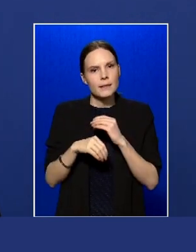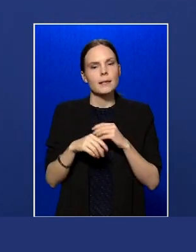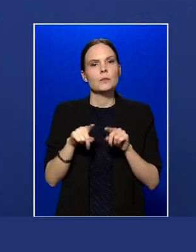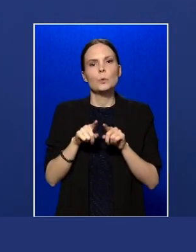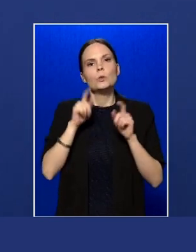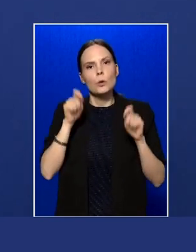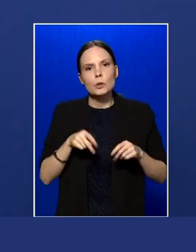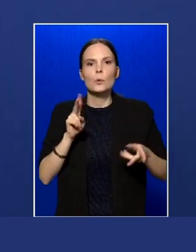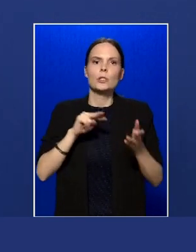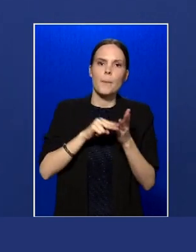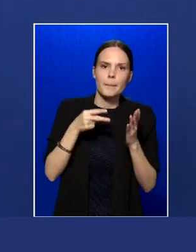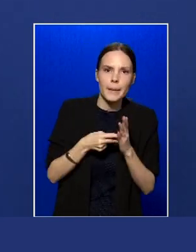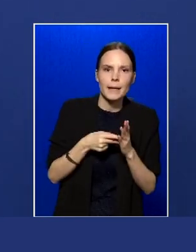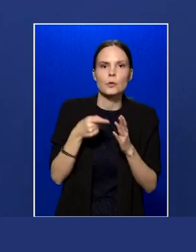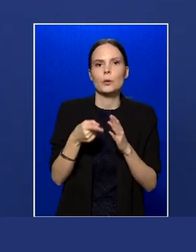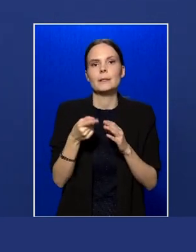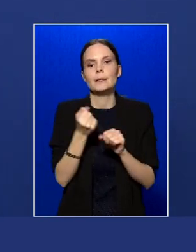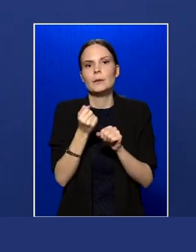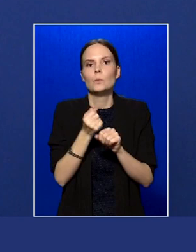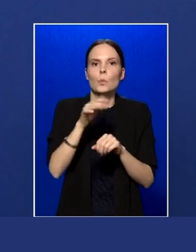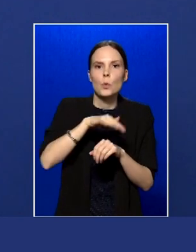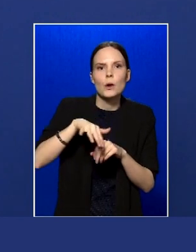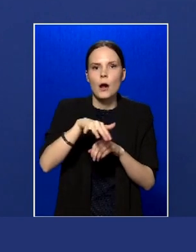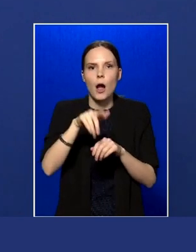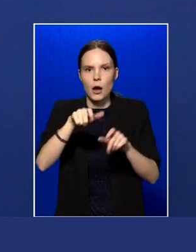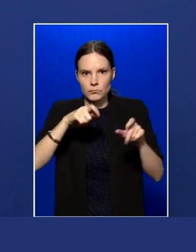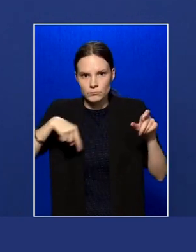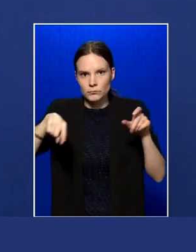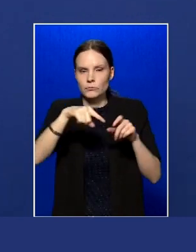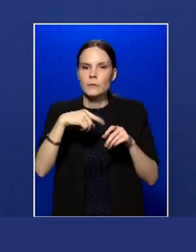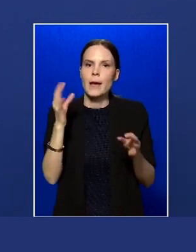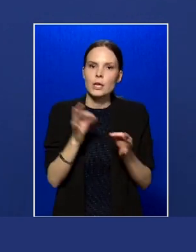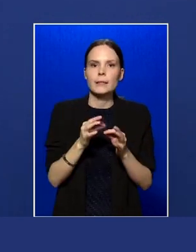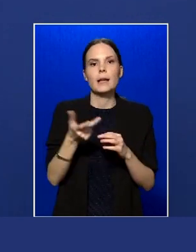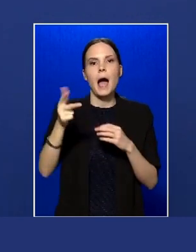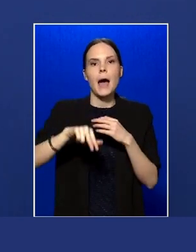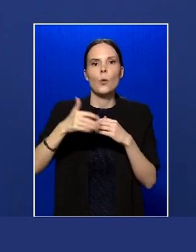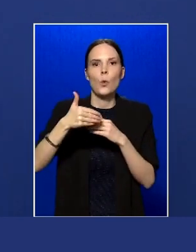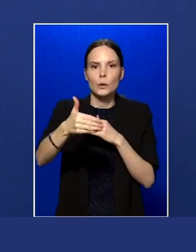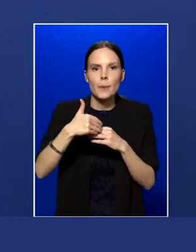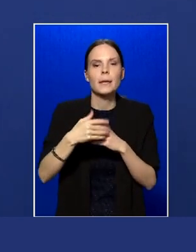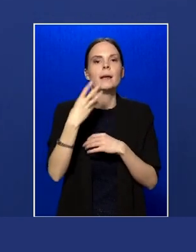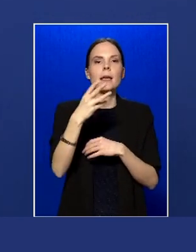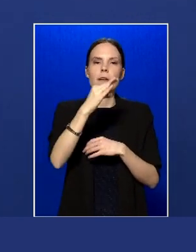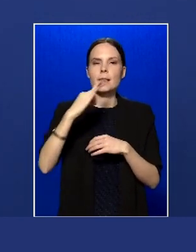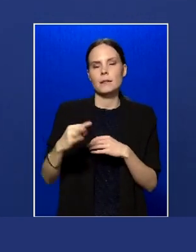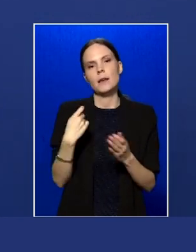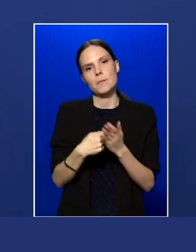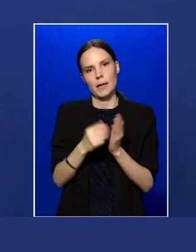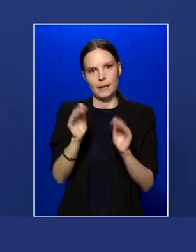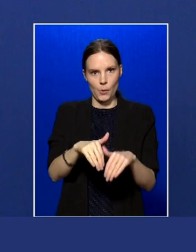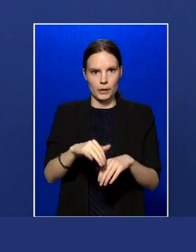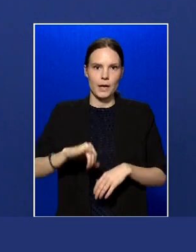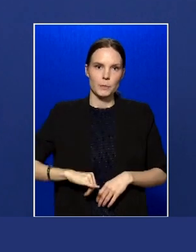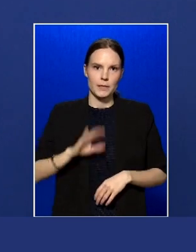a mérnöki, a kutatásfejlesztési munkakörben dolgozók esetén az elkövetkező 3 hónapig 40%-os bértámogatást